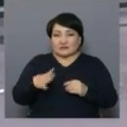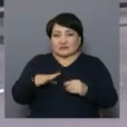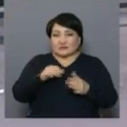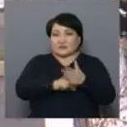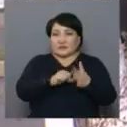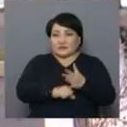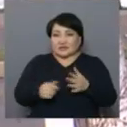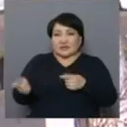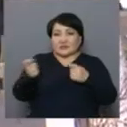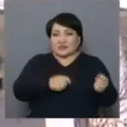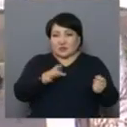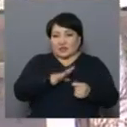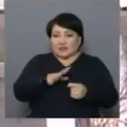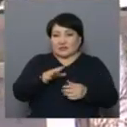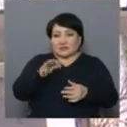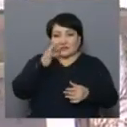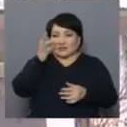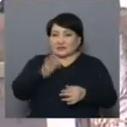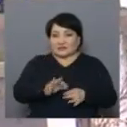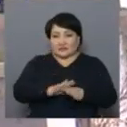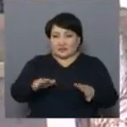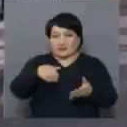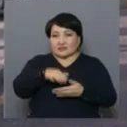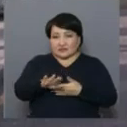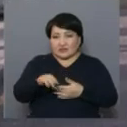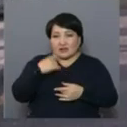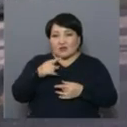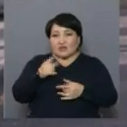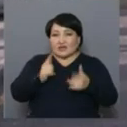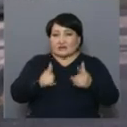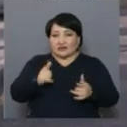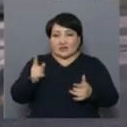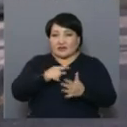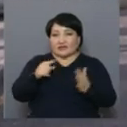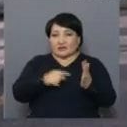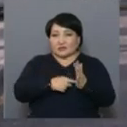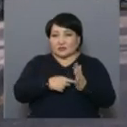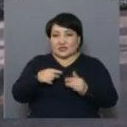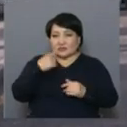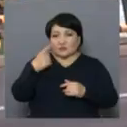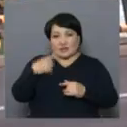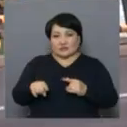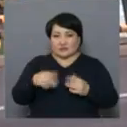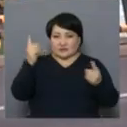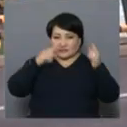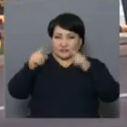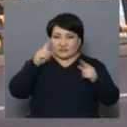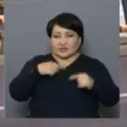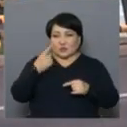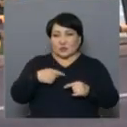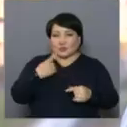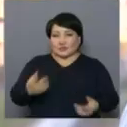болғанын айтудан бас тартып жатқан көрінеді. Ол нақты бір жауап бермей, әртүрлі нұсқамен сөйлеуде.